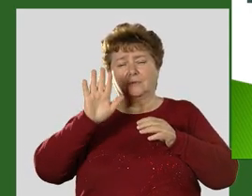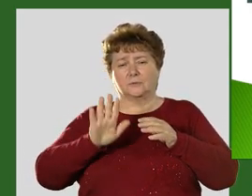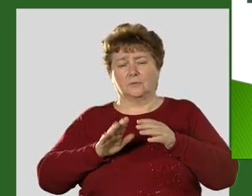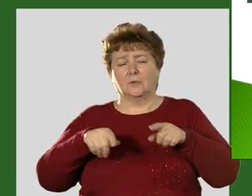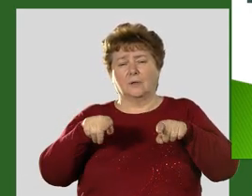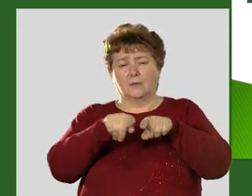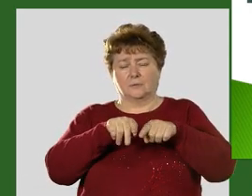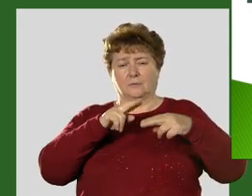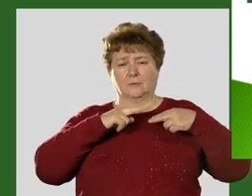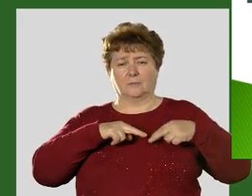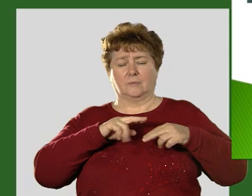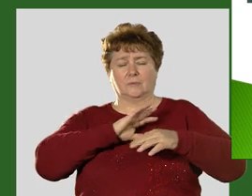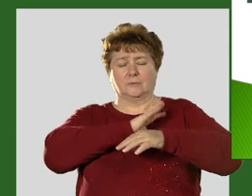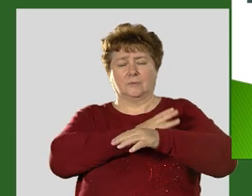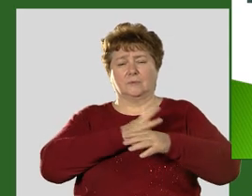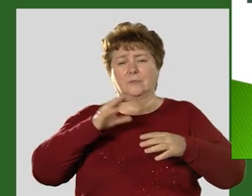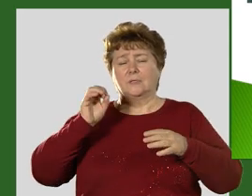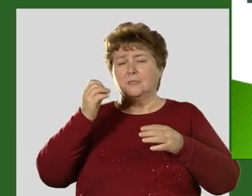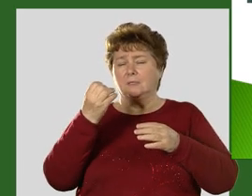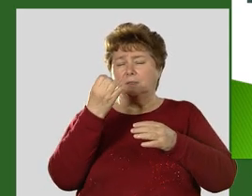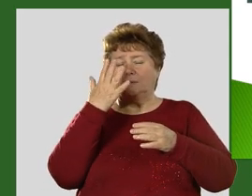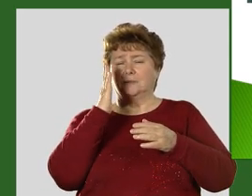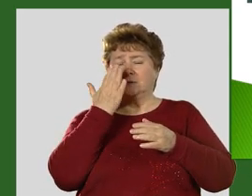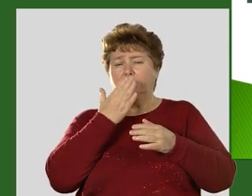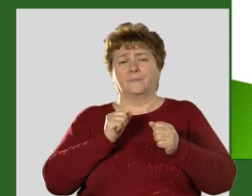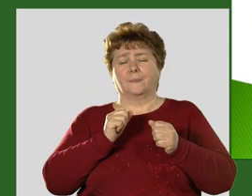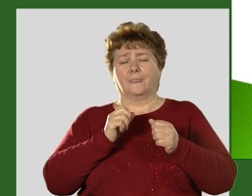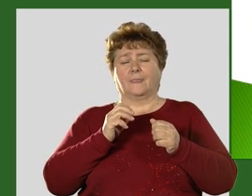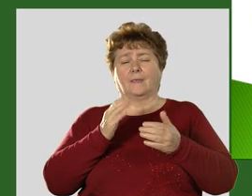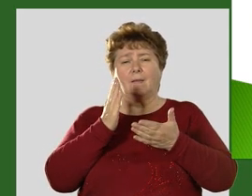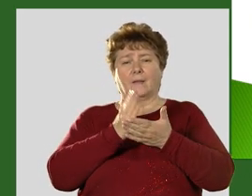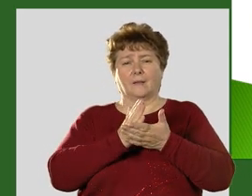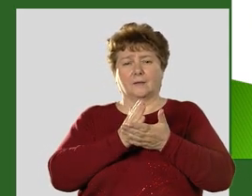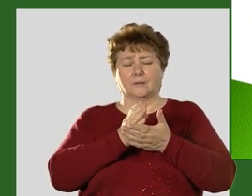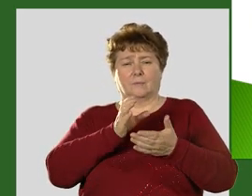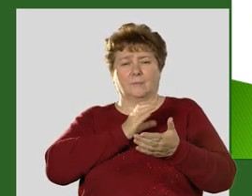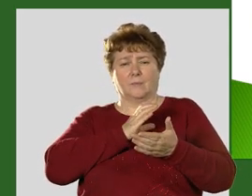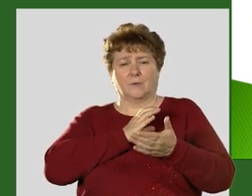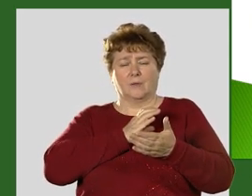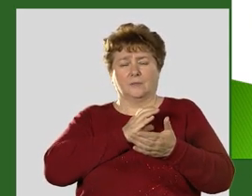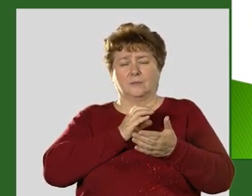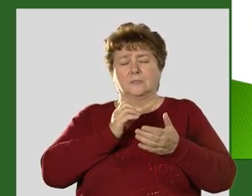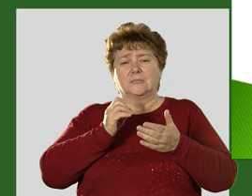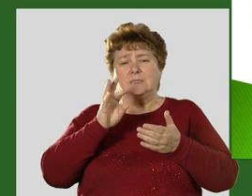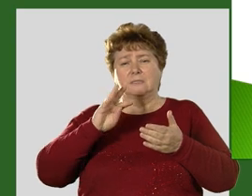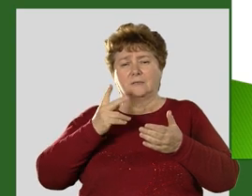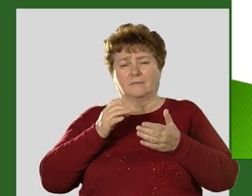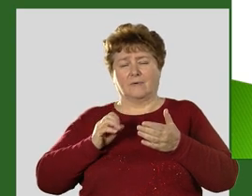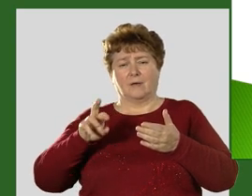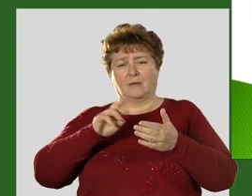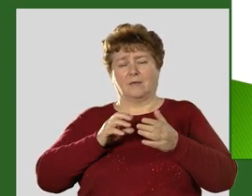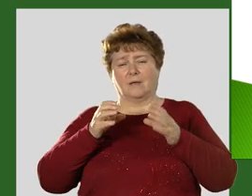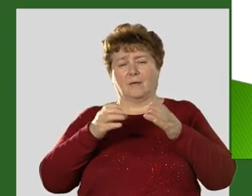Также работает на полную мощность зеркальный цех завода. Наличие в республике богатейшей сырьевой базы для